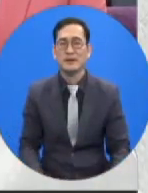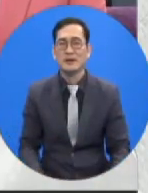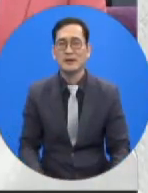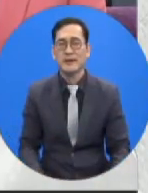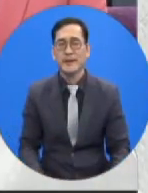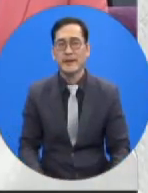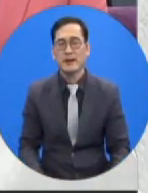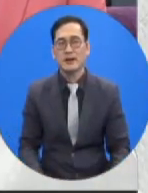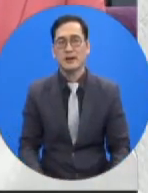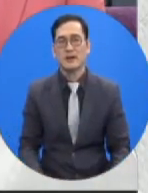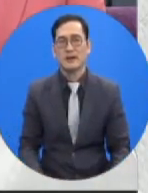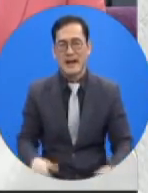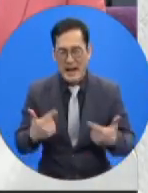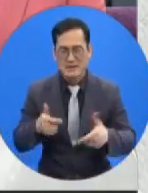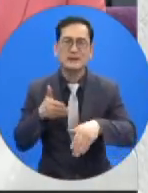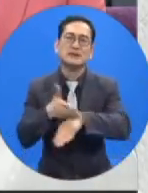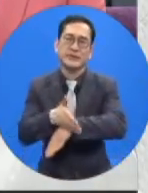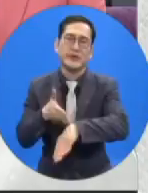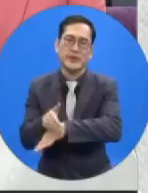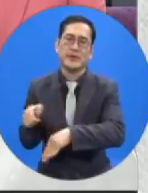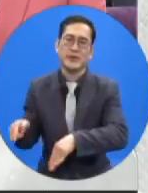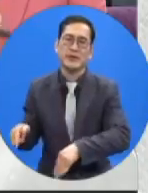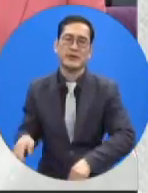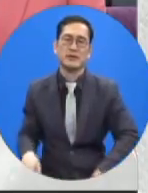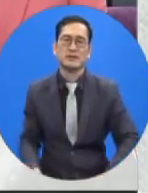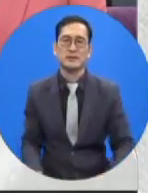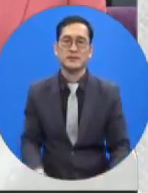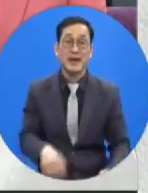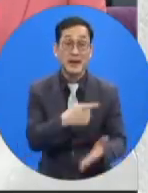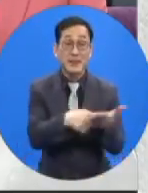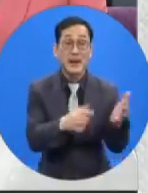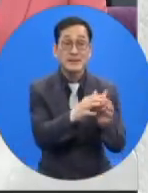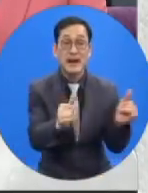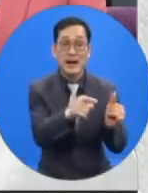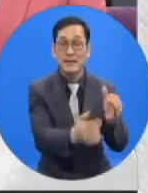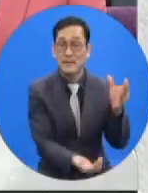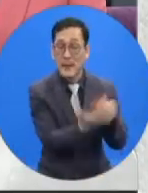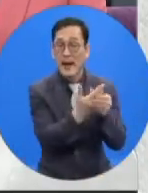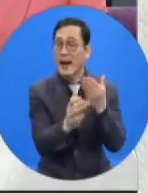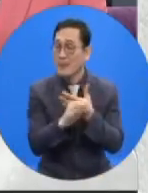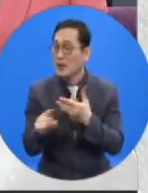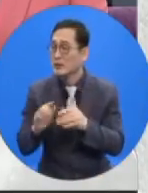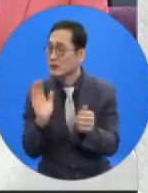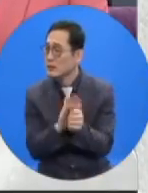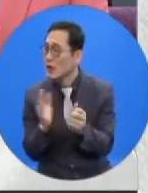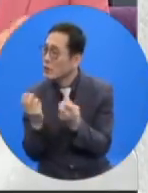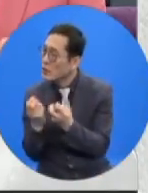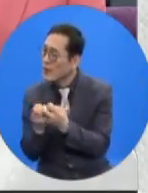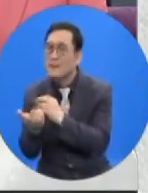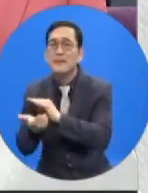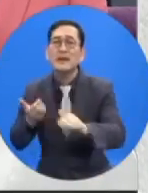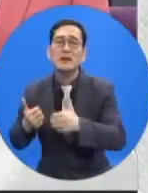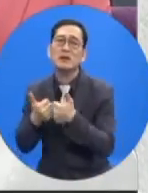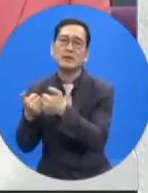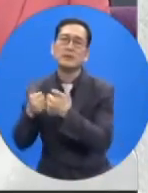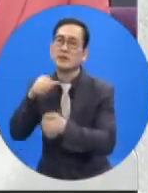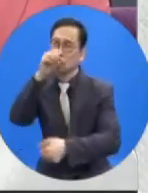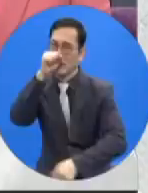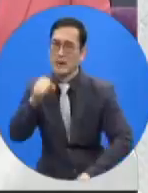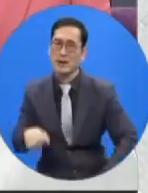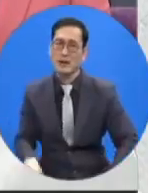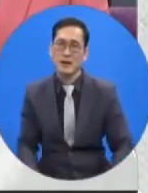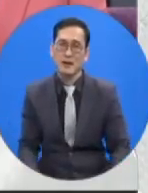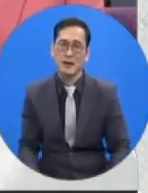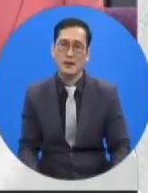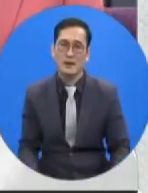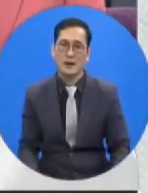했어야 됐나, 그걸 좀 그 전에 우리가 좀 논의를 하지 않았어야 됐나 이런 고민을 예전에 했었는데요. 근데 결국 이렇게